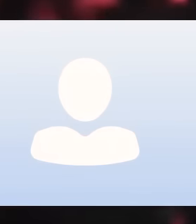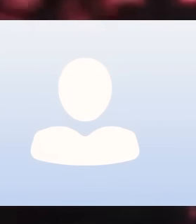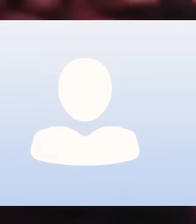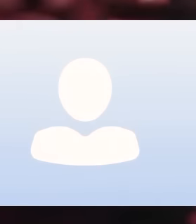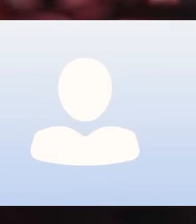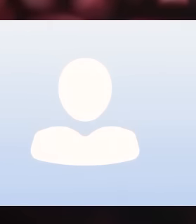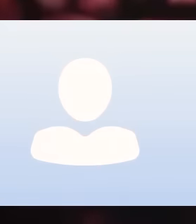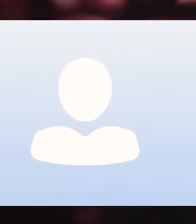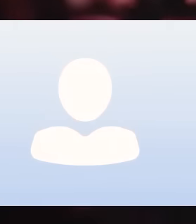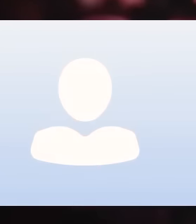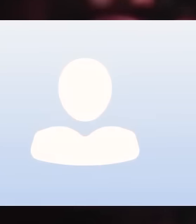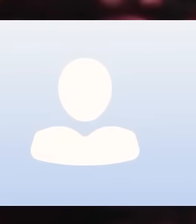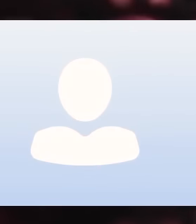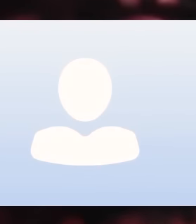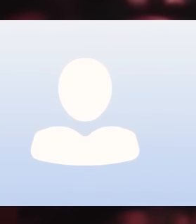lepiej.